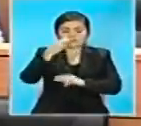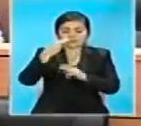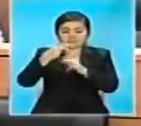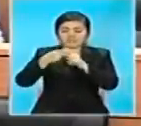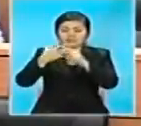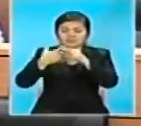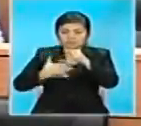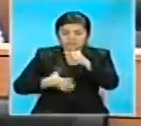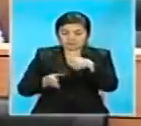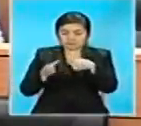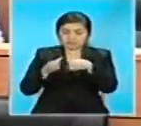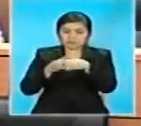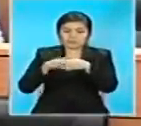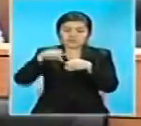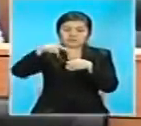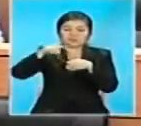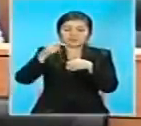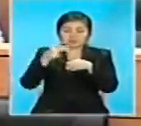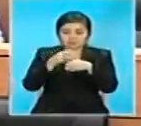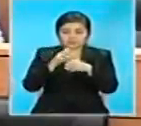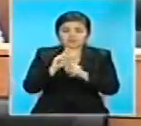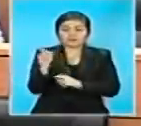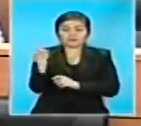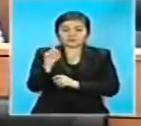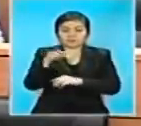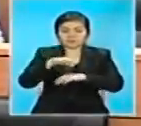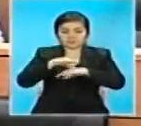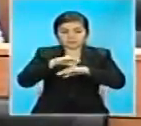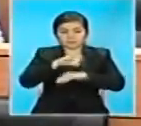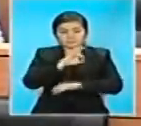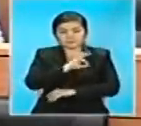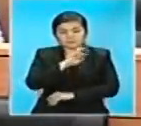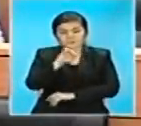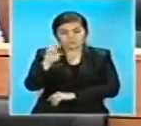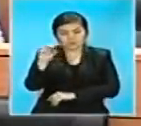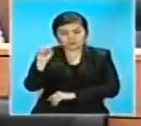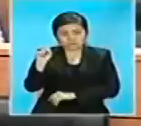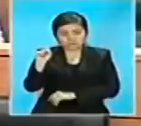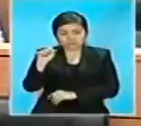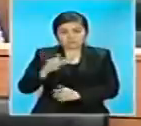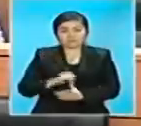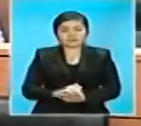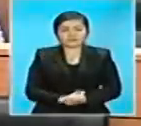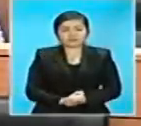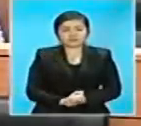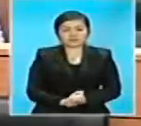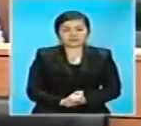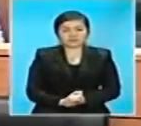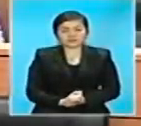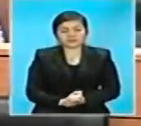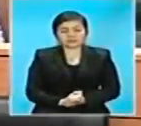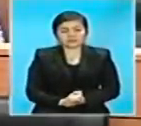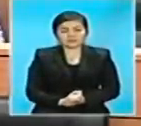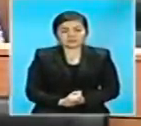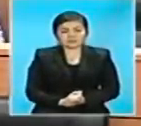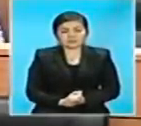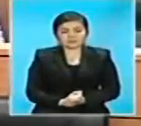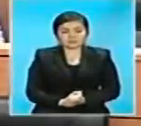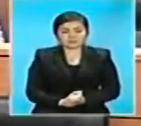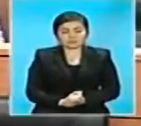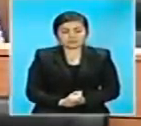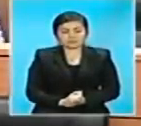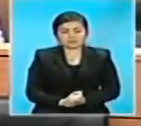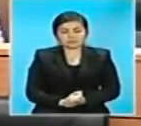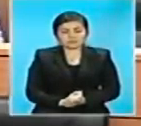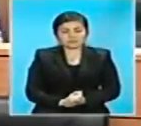ายชื่อพรรคเพื่อไทยในฐานะสมาชิกรัฐสภาเกี่ยวกับร่างรัฐธรรมนูญแห่ง